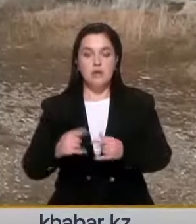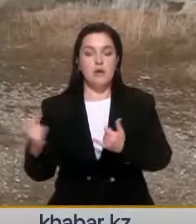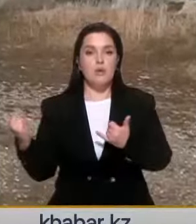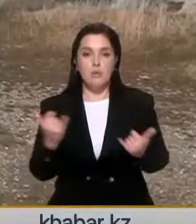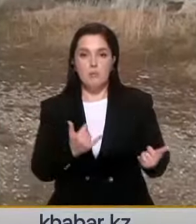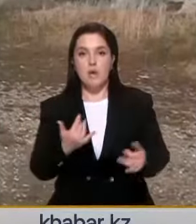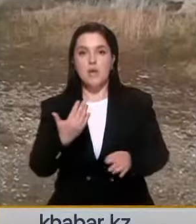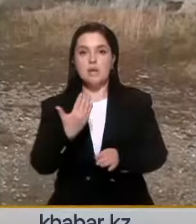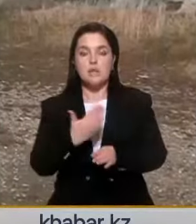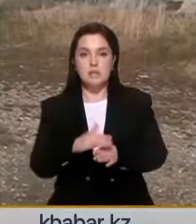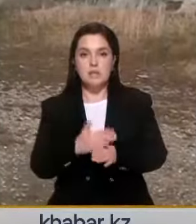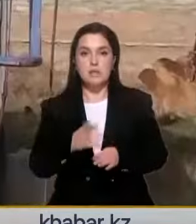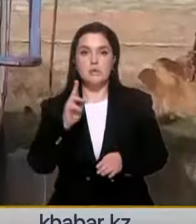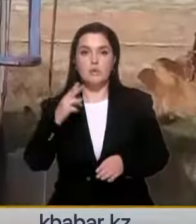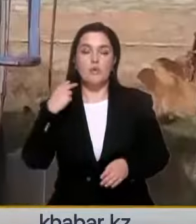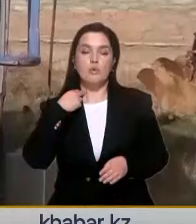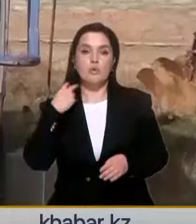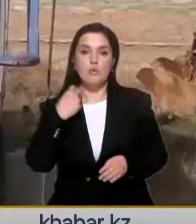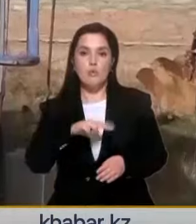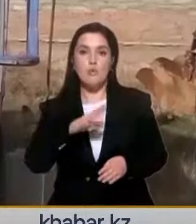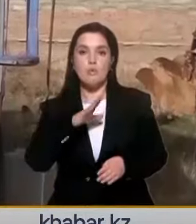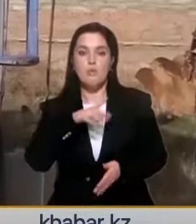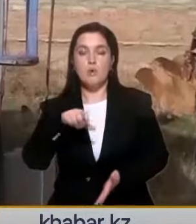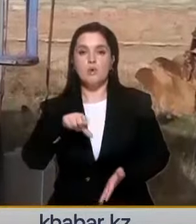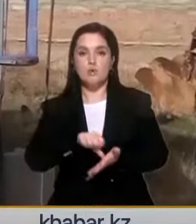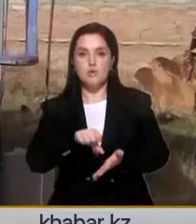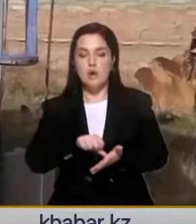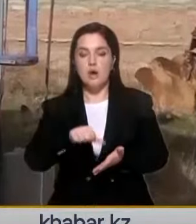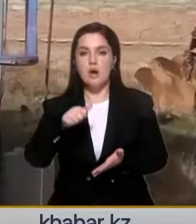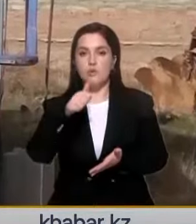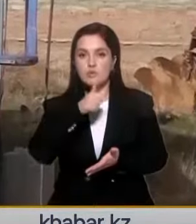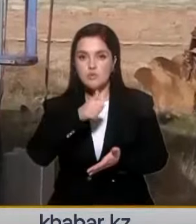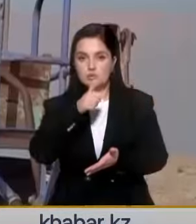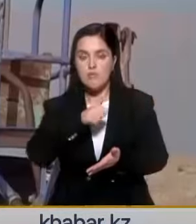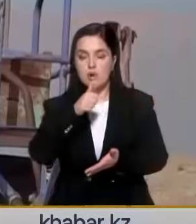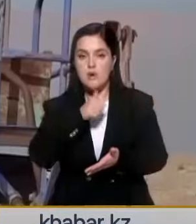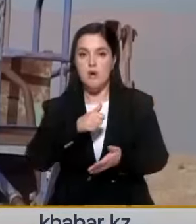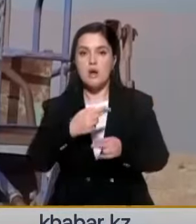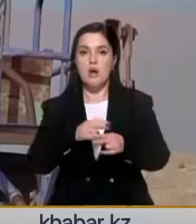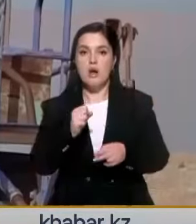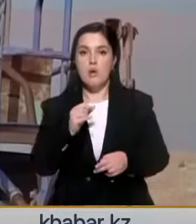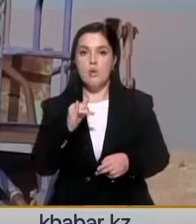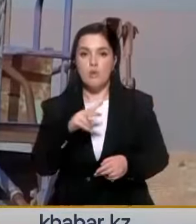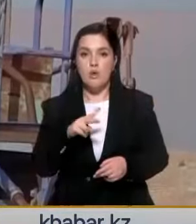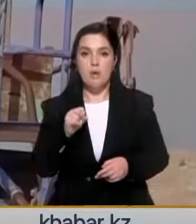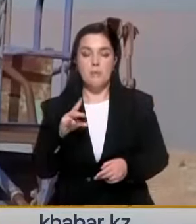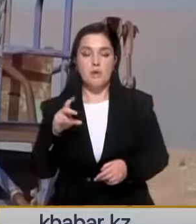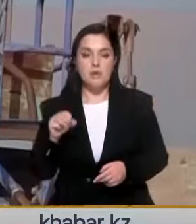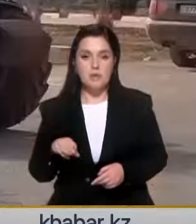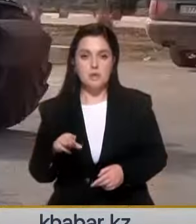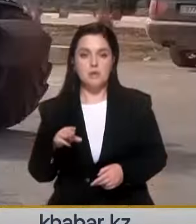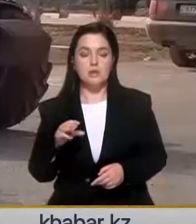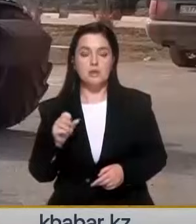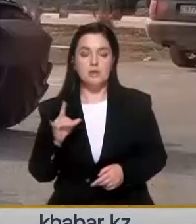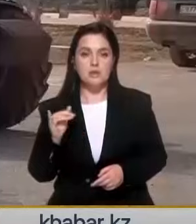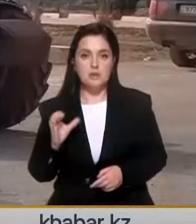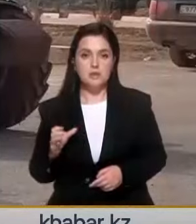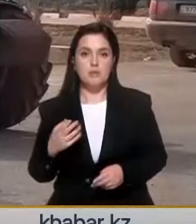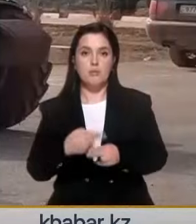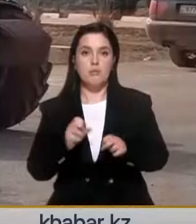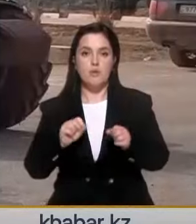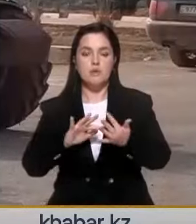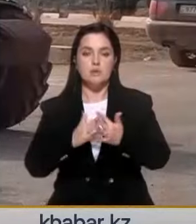кредиты и лизинг для осуждённых находящихся на учёте службы пробации а программы аула манат и РС помогают наладить своё дело в